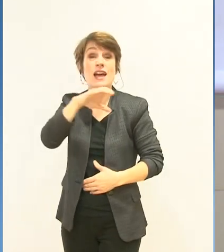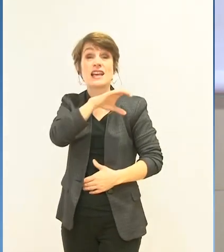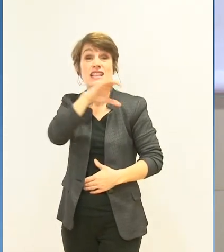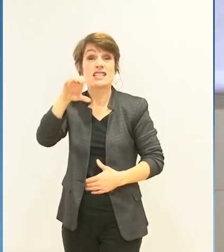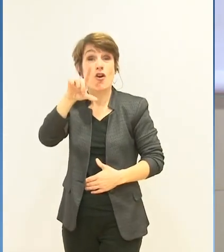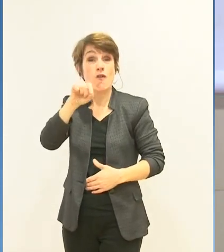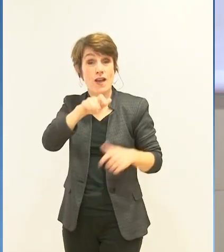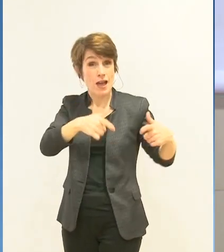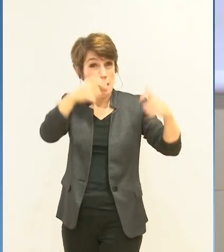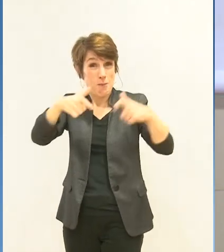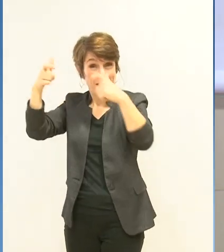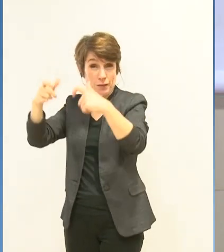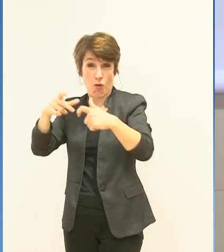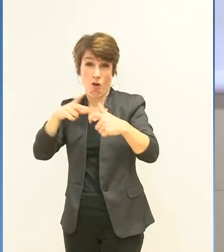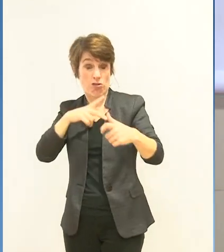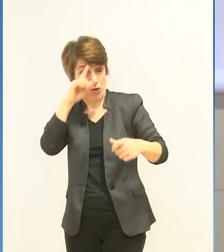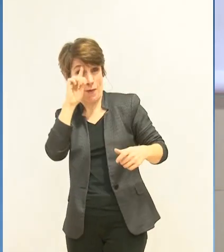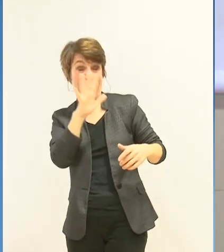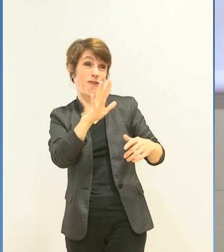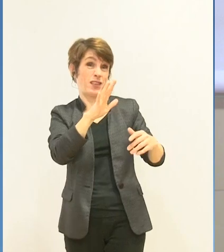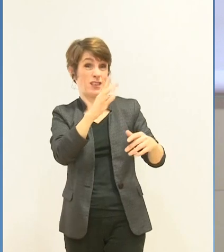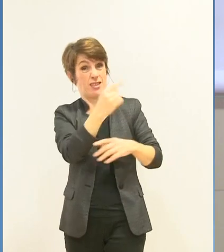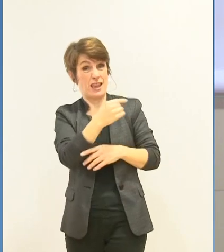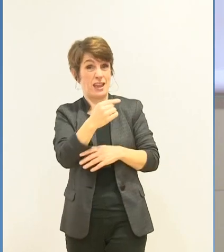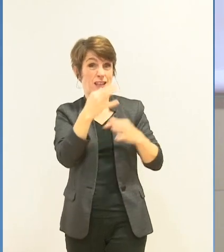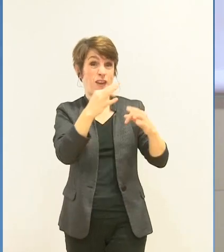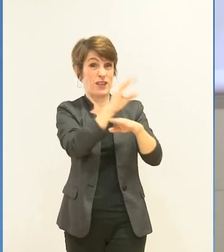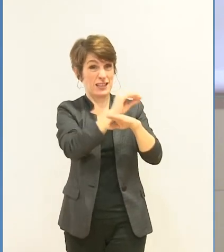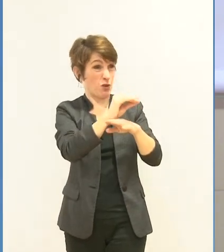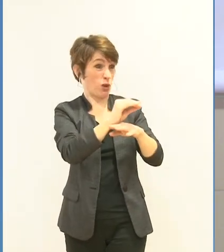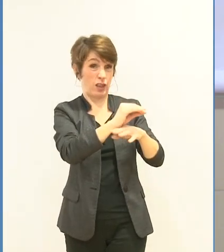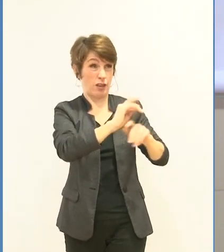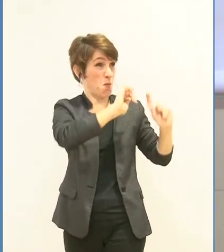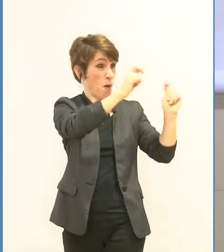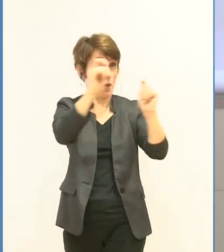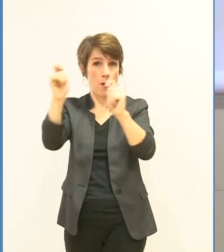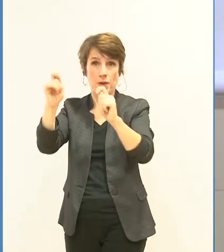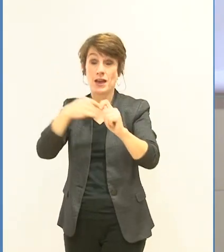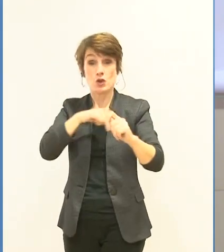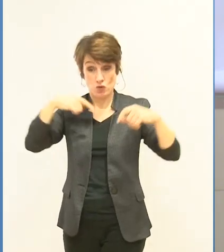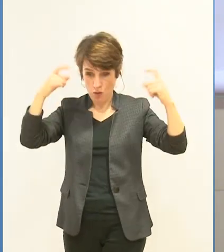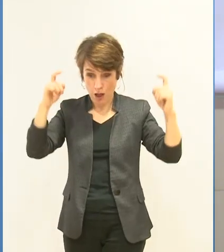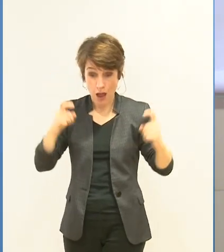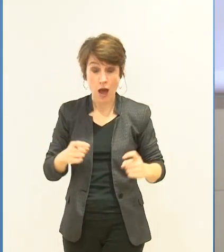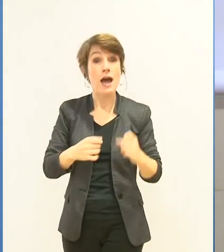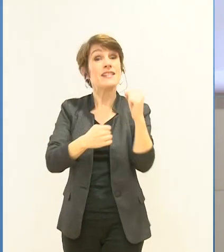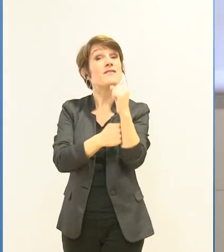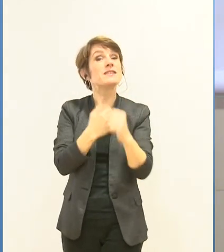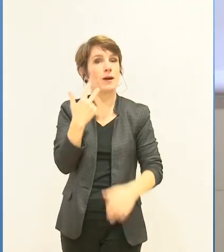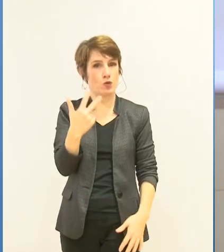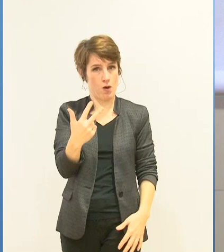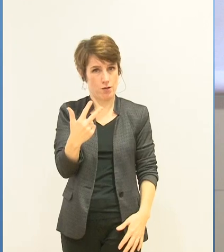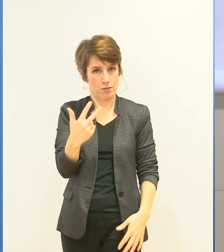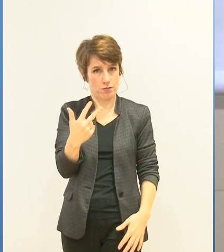de sécurité nous avons diviser ce chiffre par trois dans ce domaine le sérieux de la ville a été de nombreux à de nombreuses